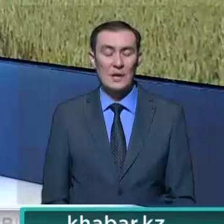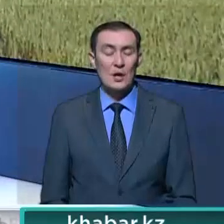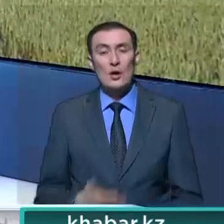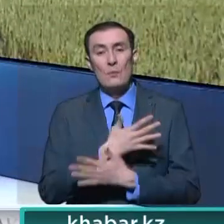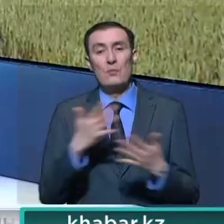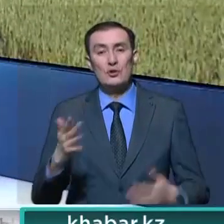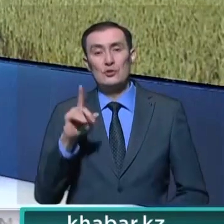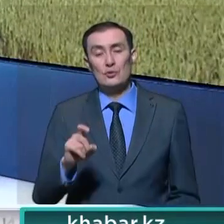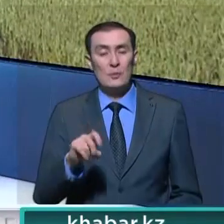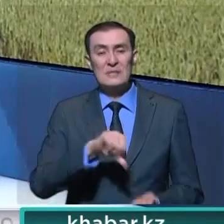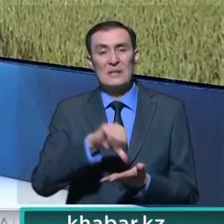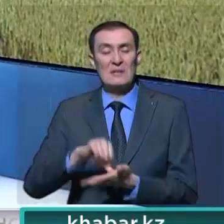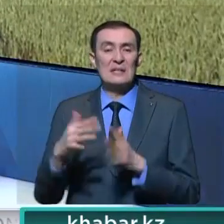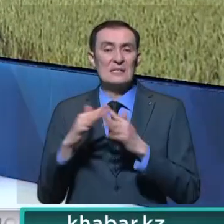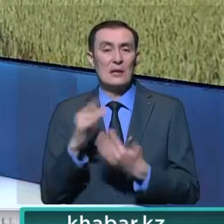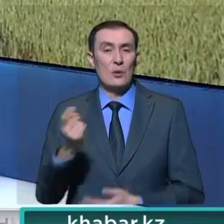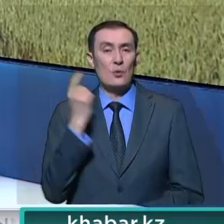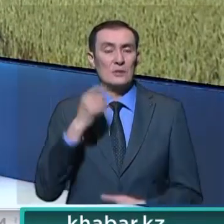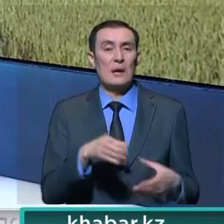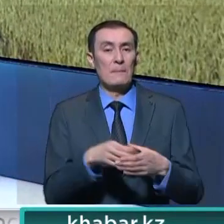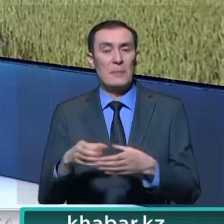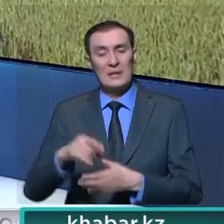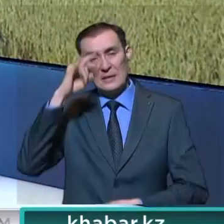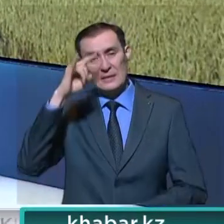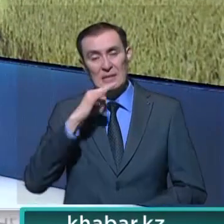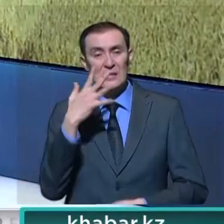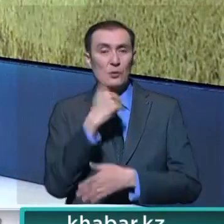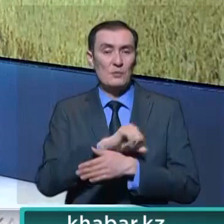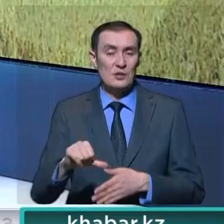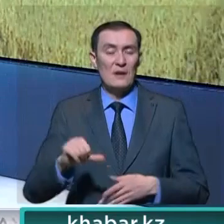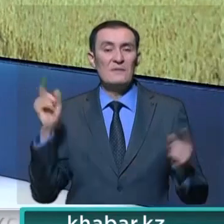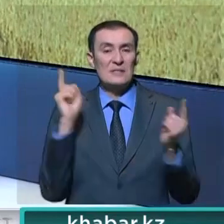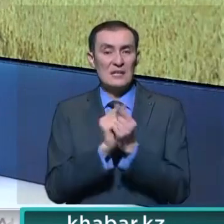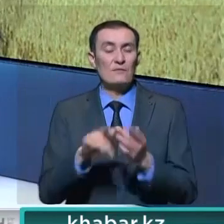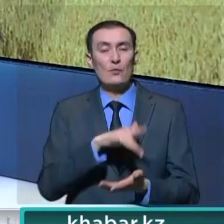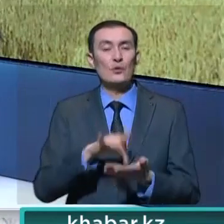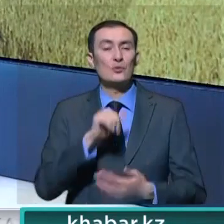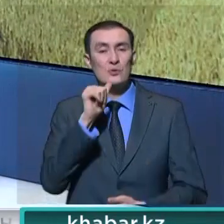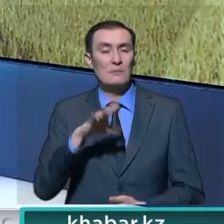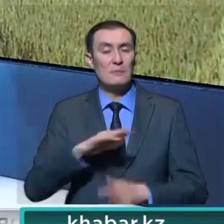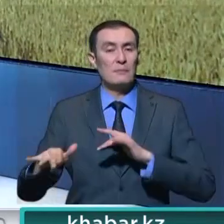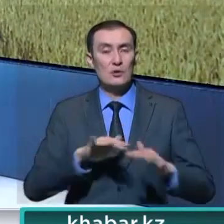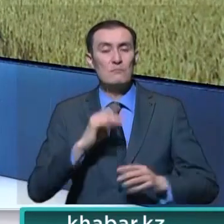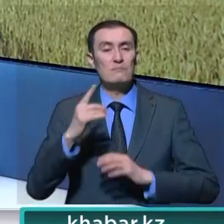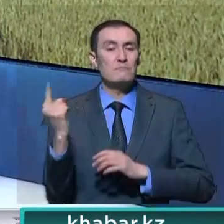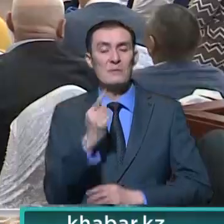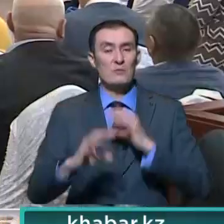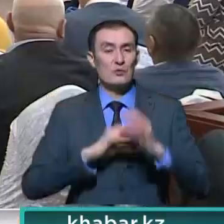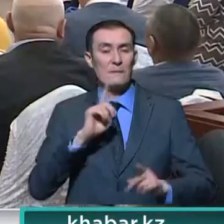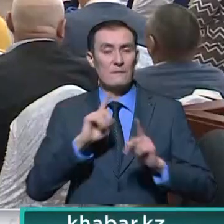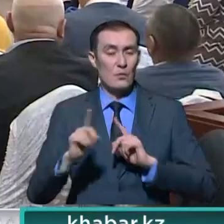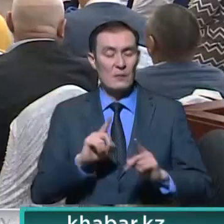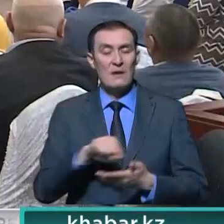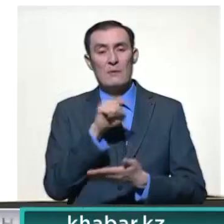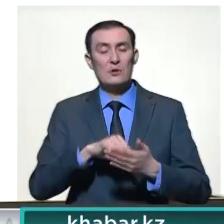Больше сотни представителей сельхозсектора Казахстана, ближнего и дальнего зарубежья собрались в Костанае. Там прошел первый международный форум. Обсуждали